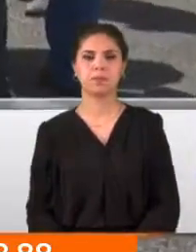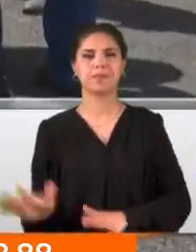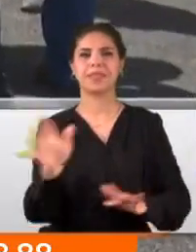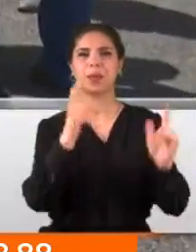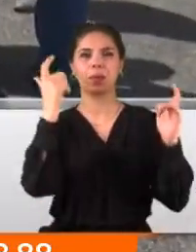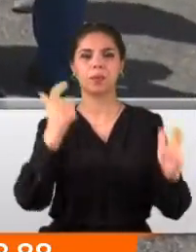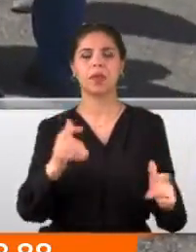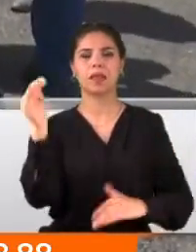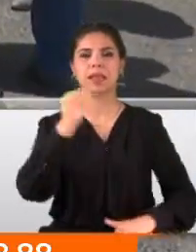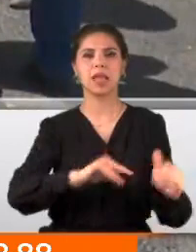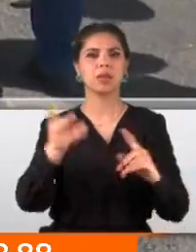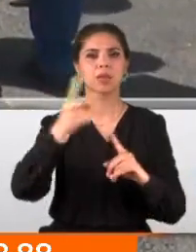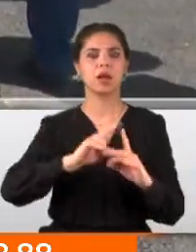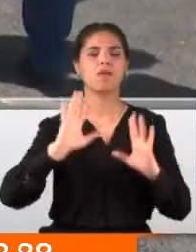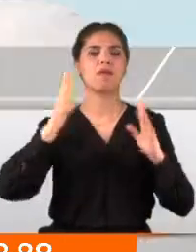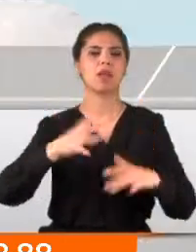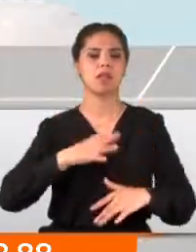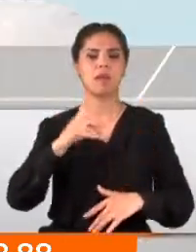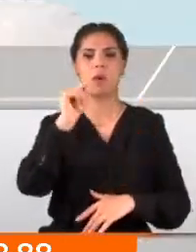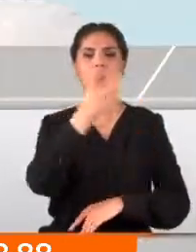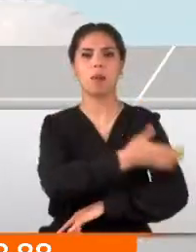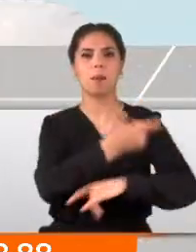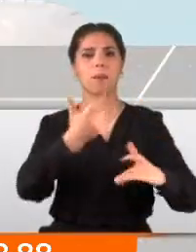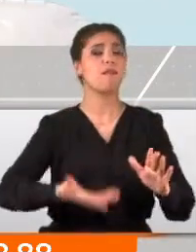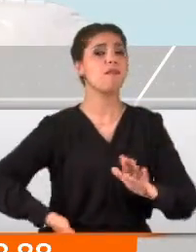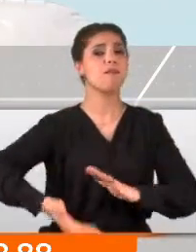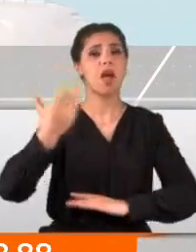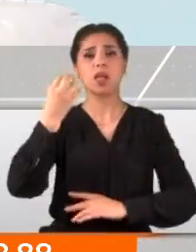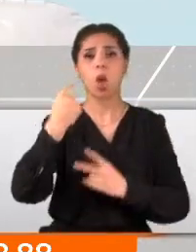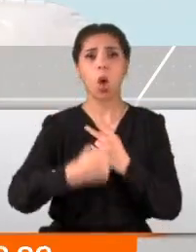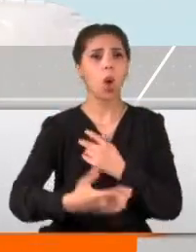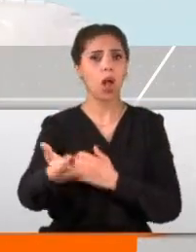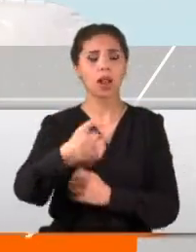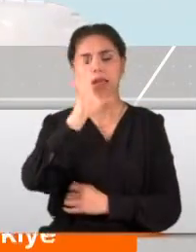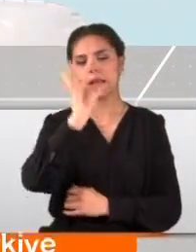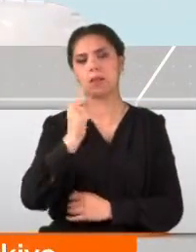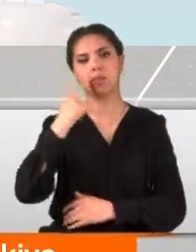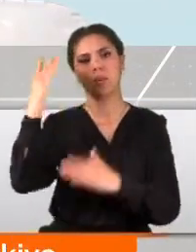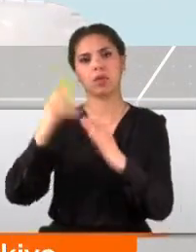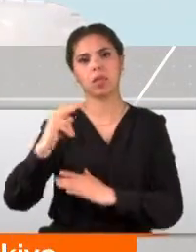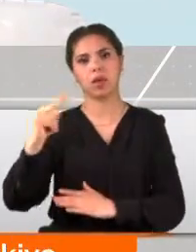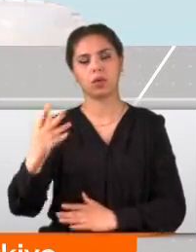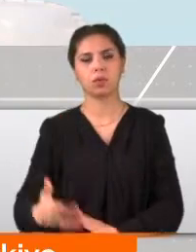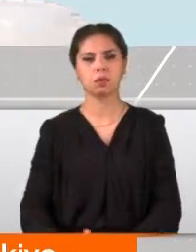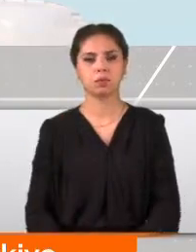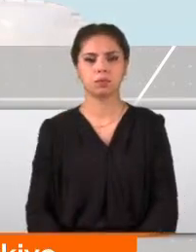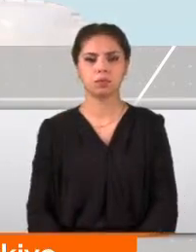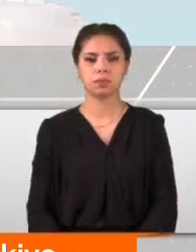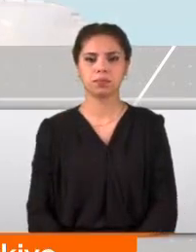Deprem bölgesinde seçime katılım yoğundu. 11 ilde en çok oyu alan yine Cumhurbaşkanı Erdoğan oldu.